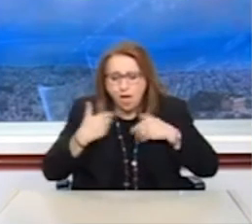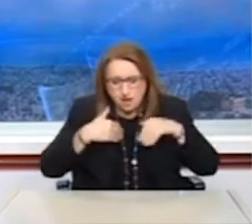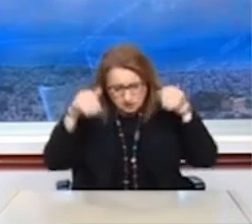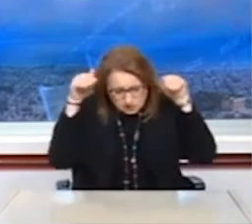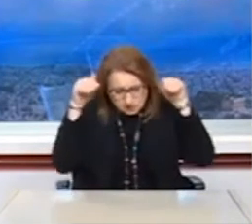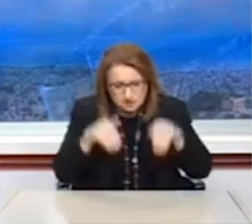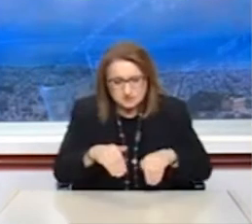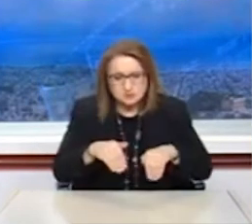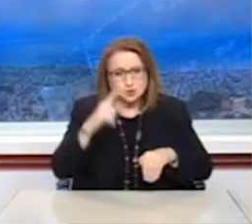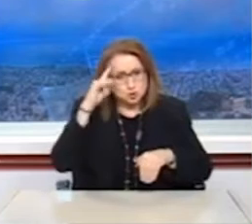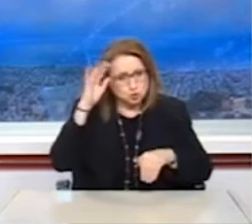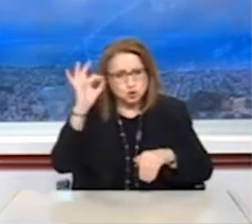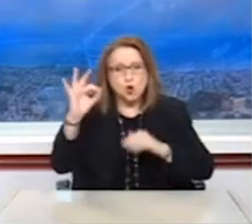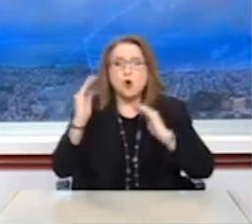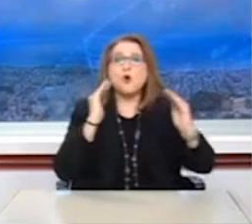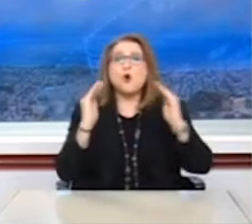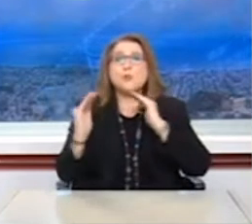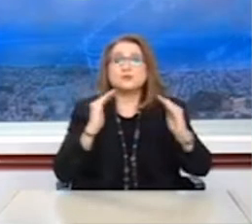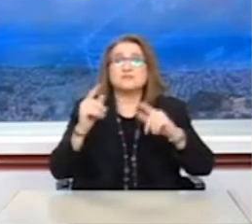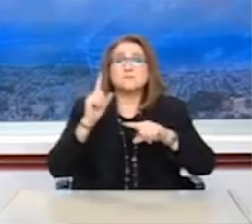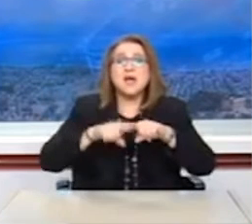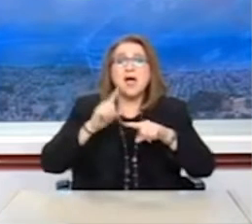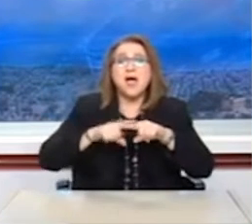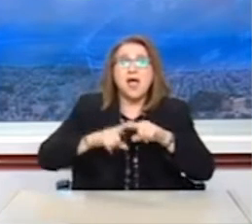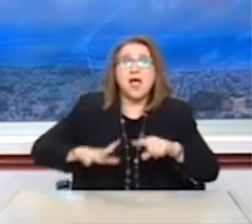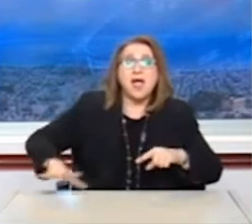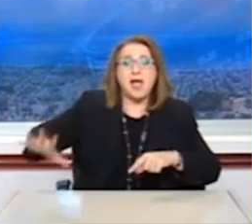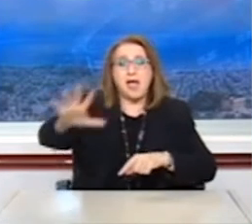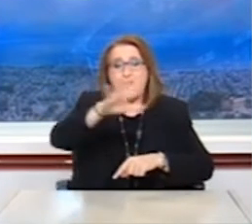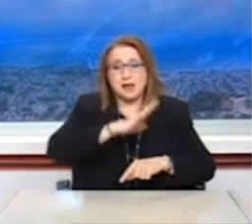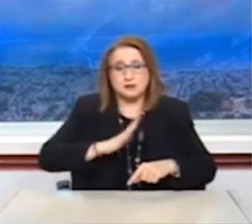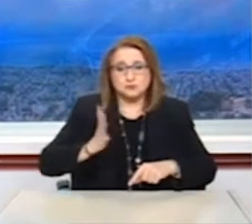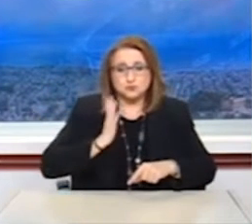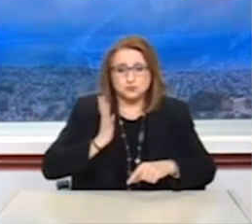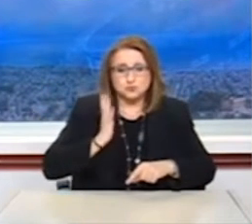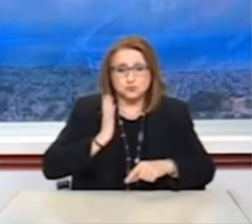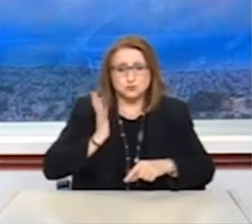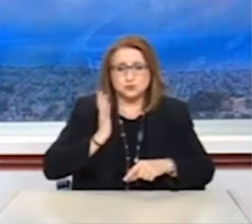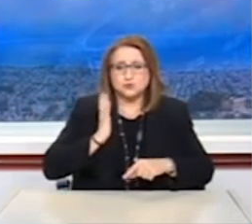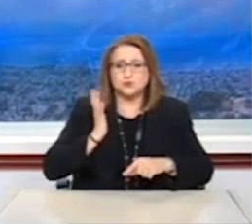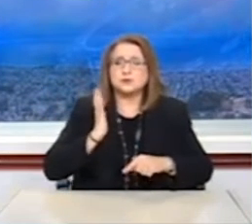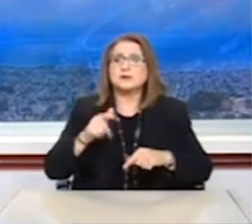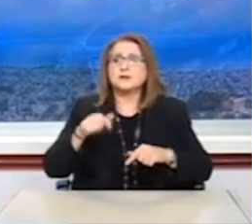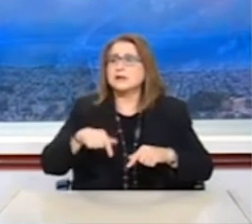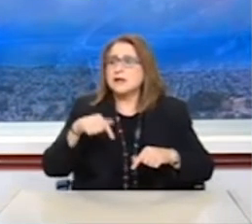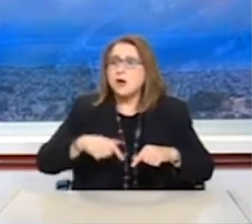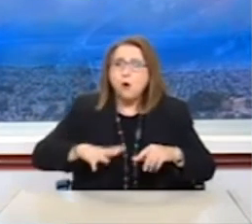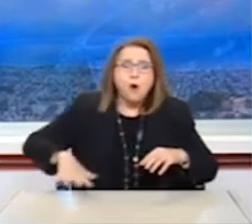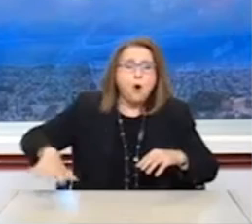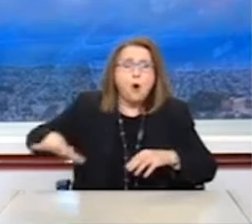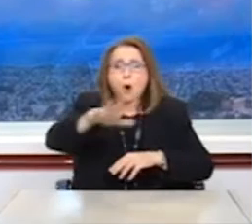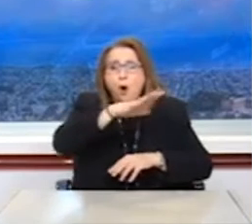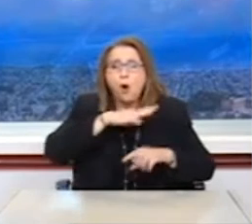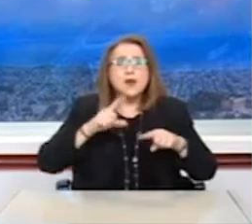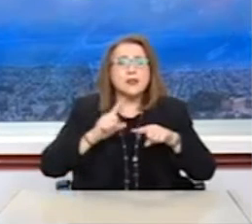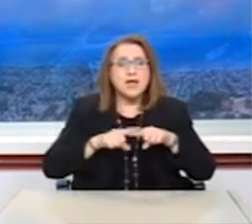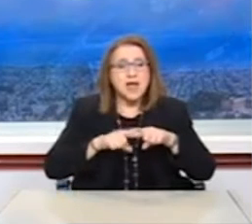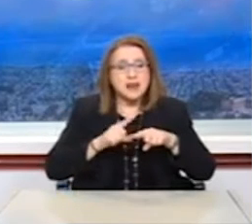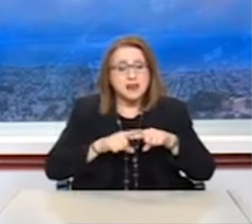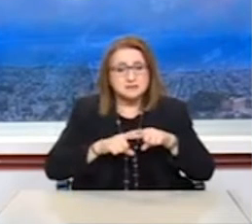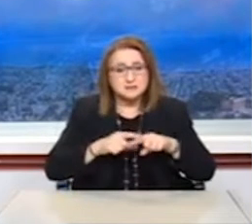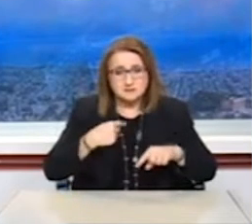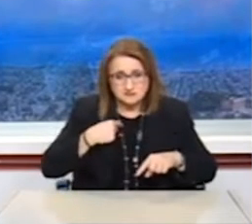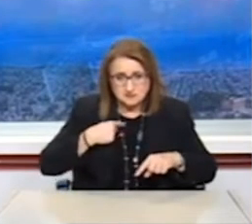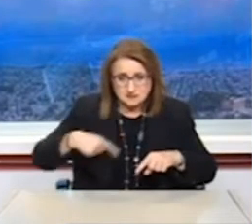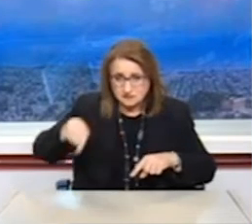μας. Είναι η ώρα ο καθένας μόνος του και όλοι μαζί εμείς οι Έλληνες που έχουμε